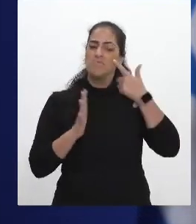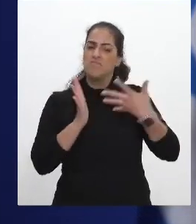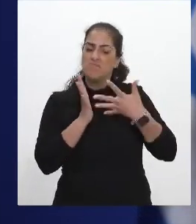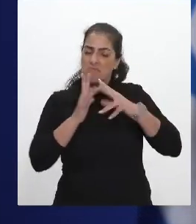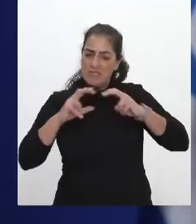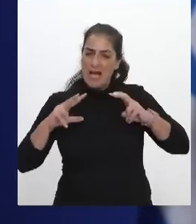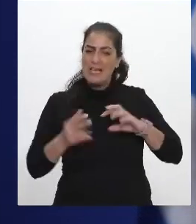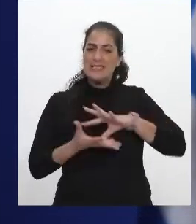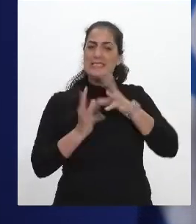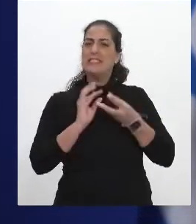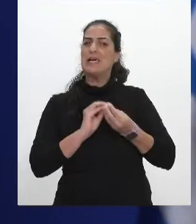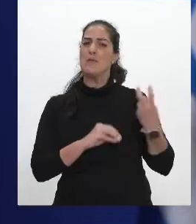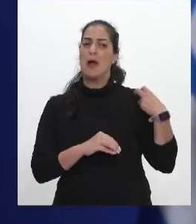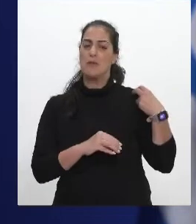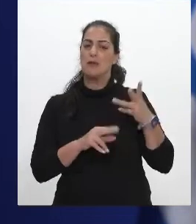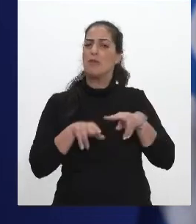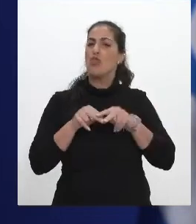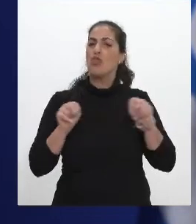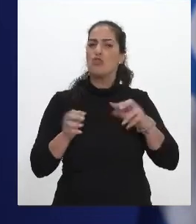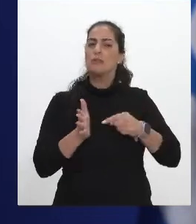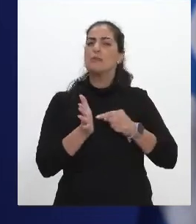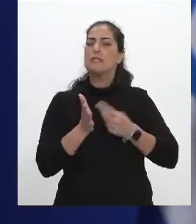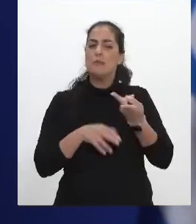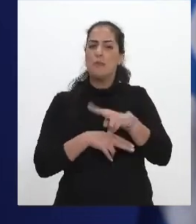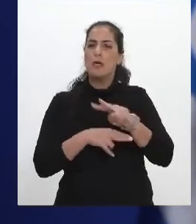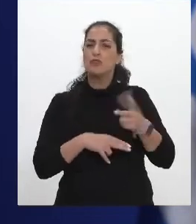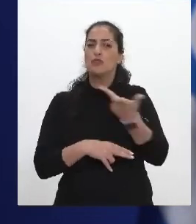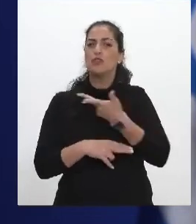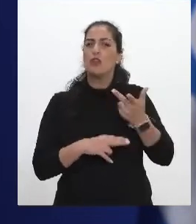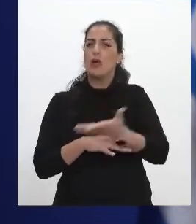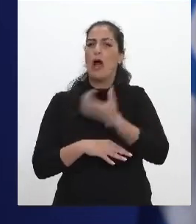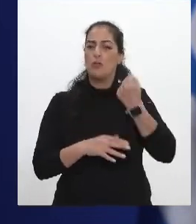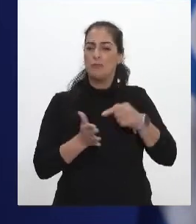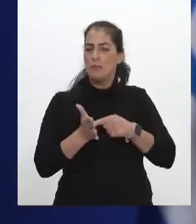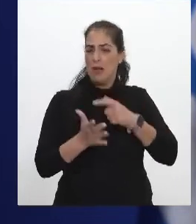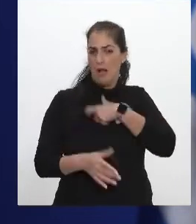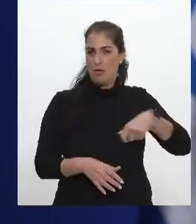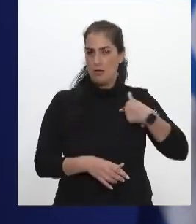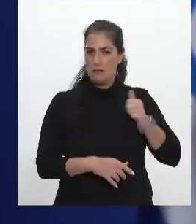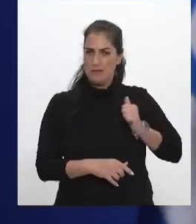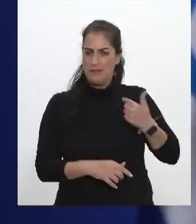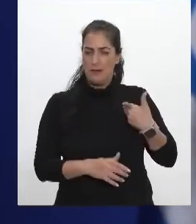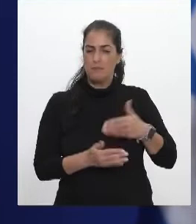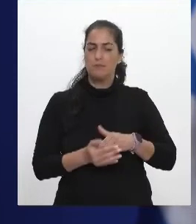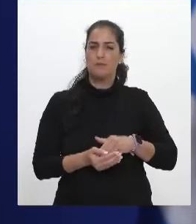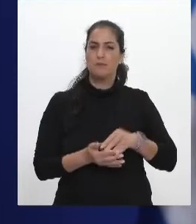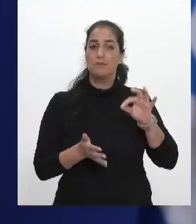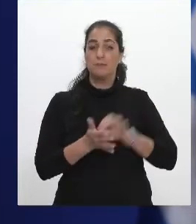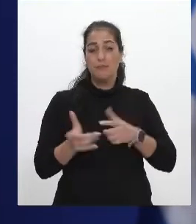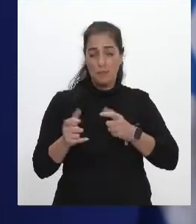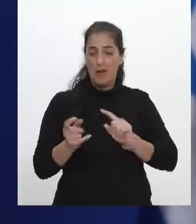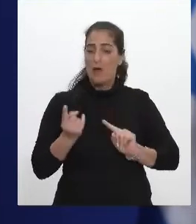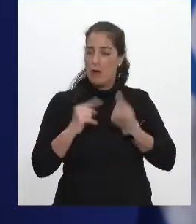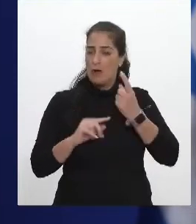שסיכם רמתל בנושא נסיבות מותם של שלושת החטופים מירי כוחותינו במלחמה יש אירועים קשים